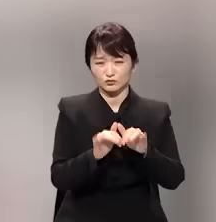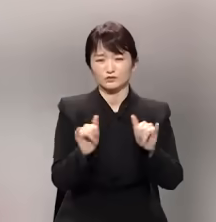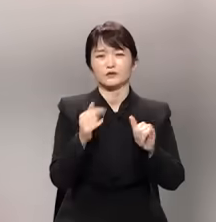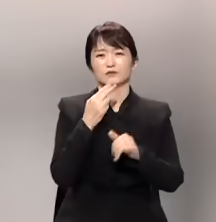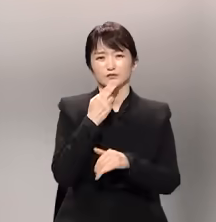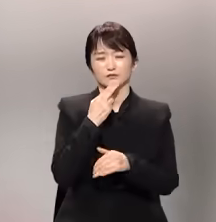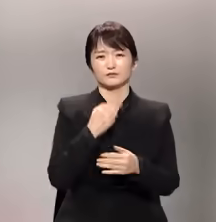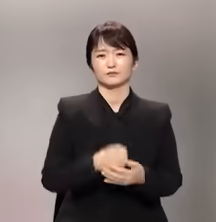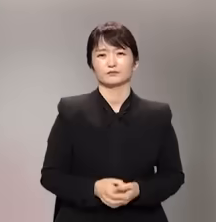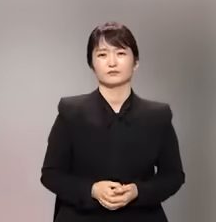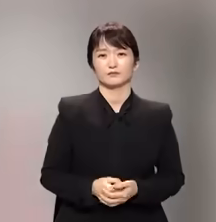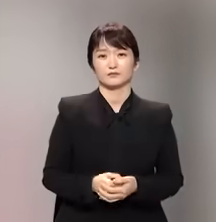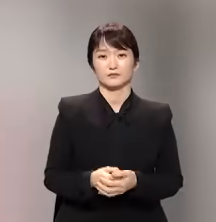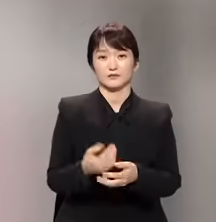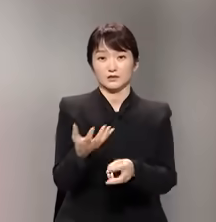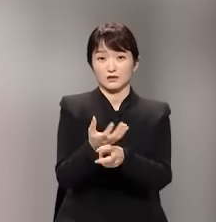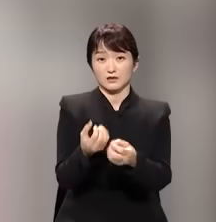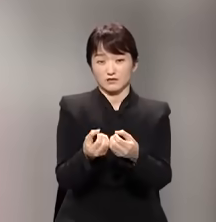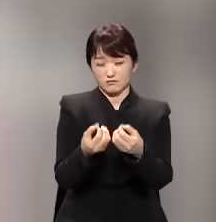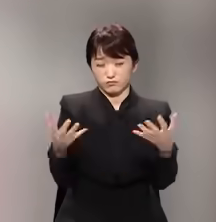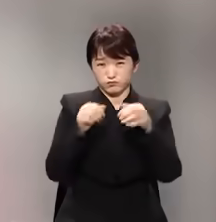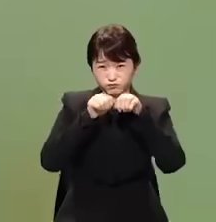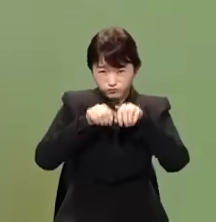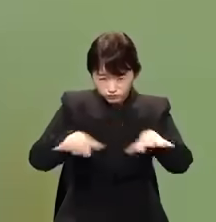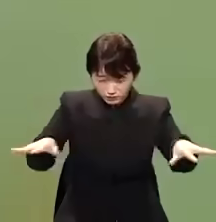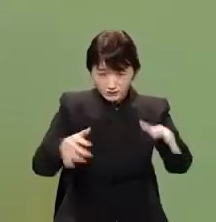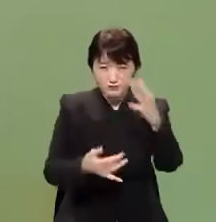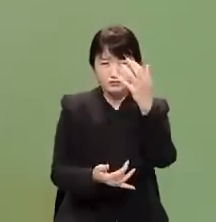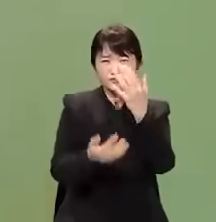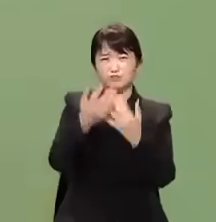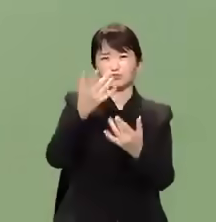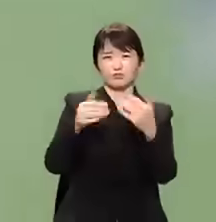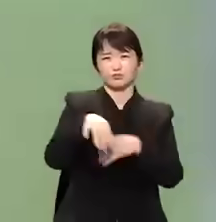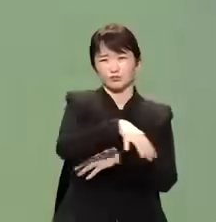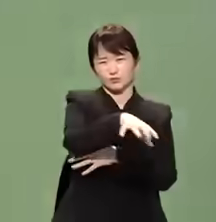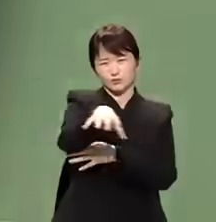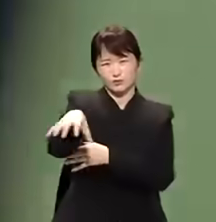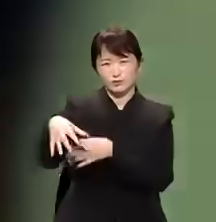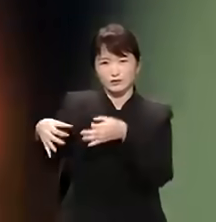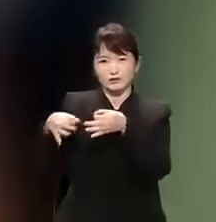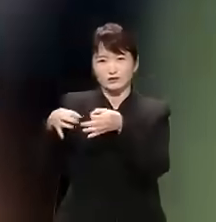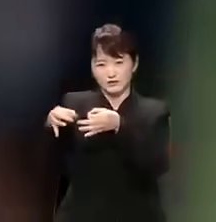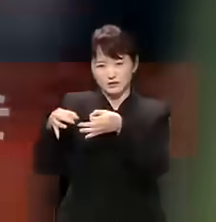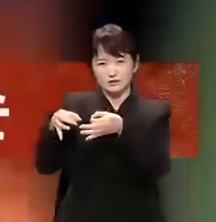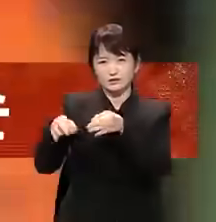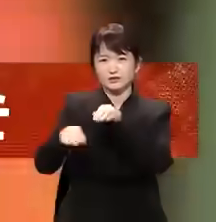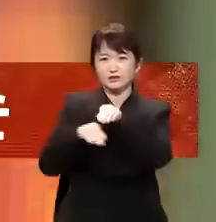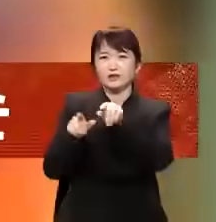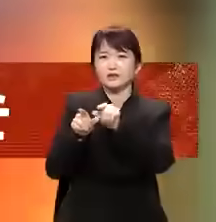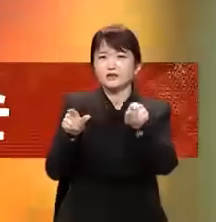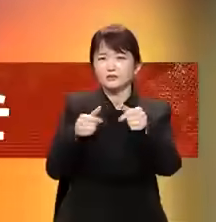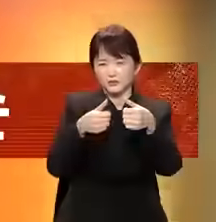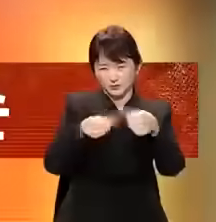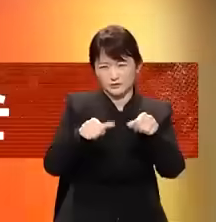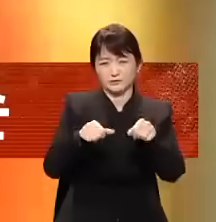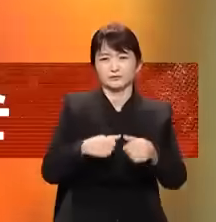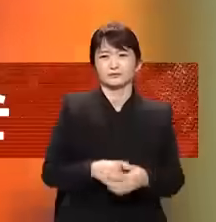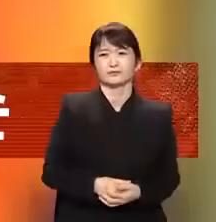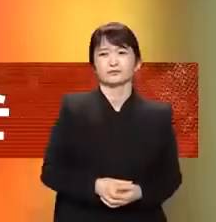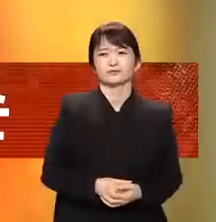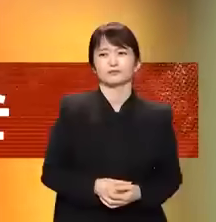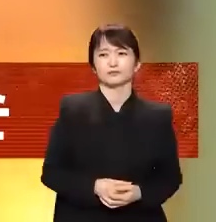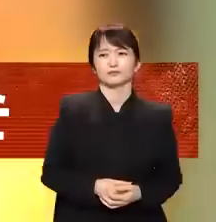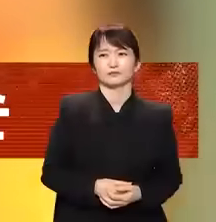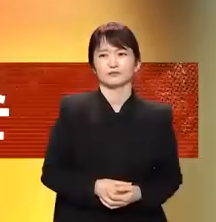없었습니다 하지만 폭발하면서 핀 파편들 또 불길에 화재현장 주변에 있던 상점들과 차량 일부가 파손이 됐습니다 와